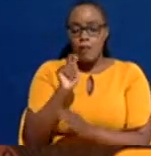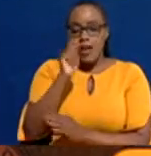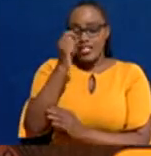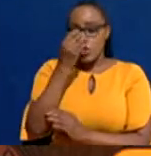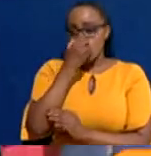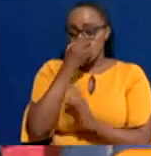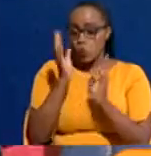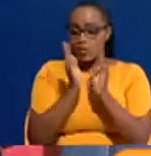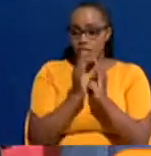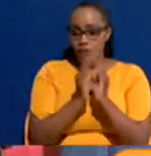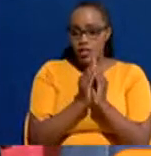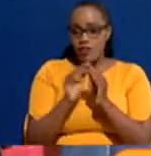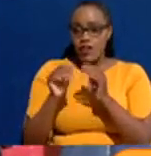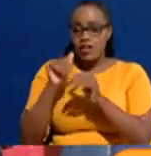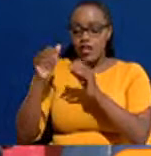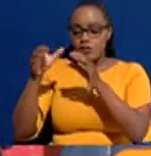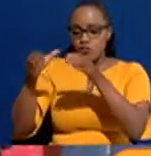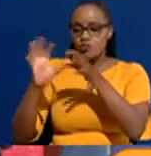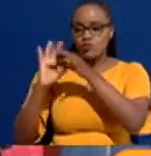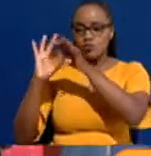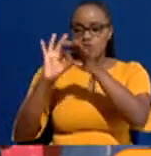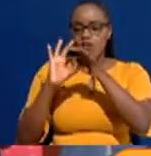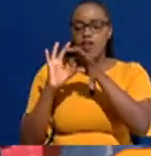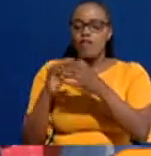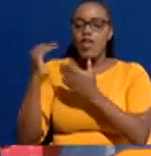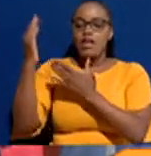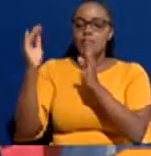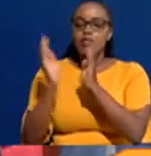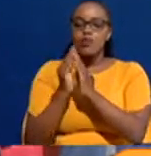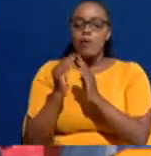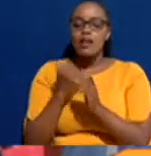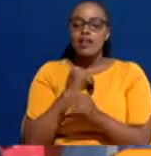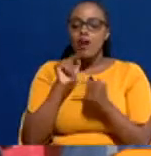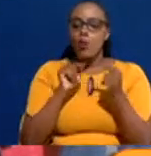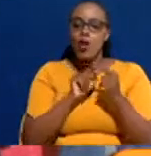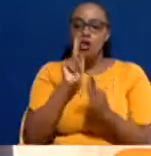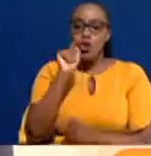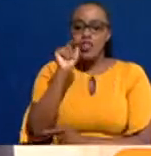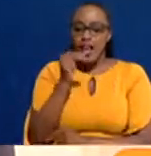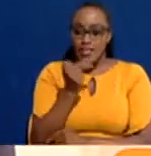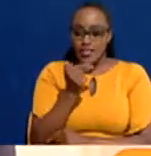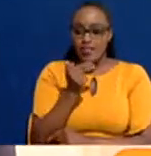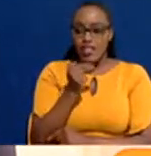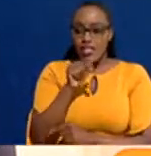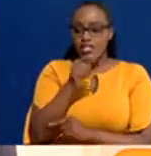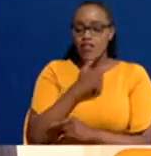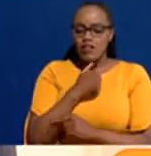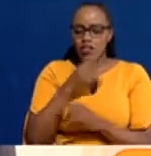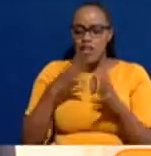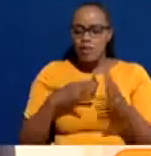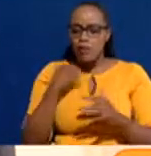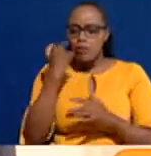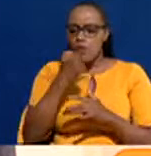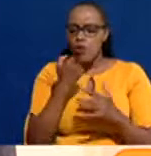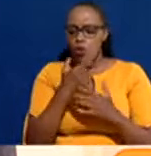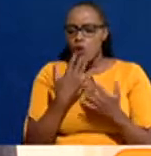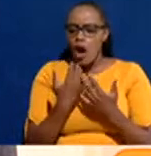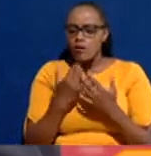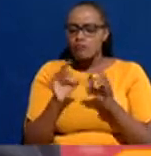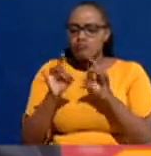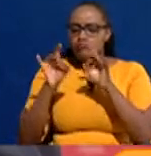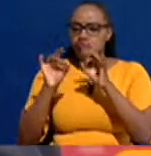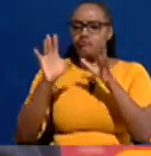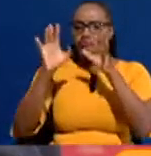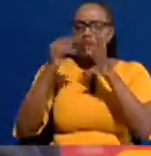wakati ambapo kundi la Azimio linatarajiwa kufanya mkutano Alhamisi, ambapo swala la wale wanaoasi muungano huo